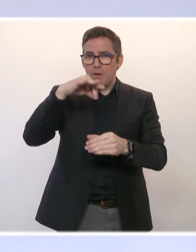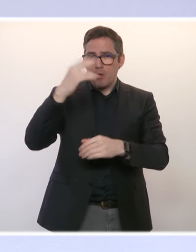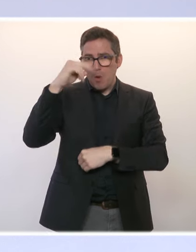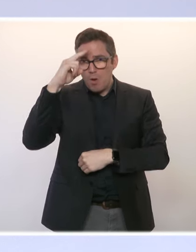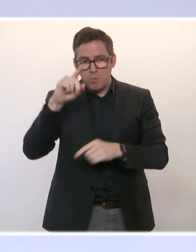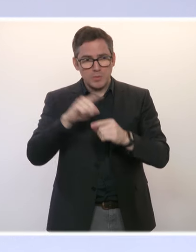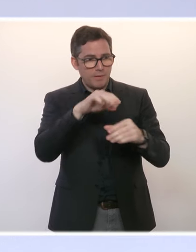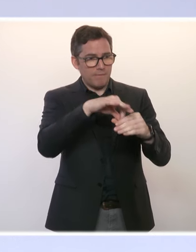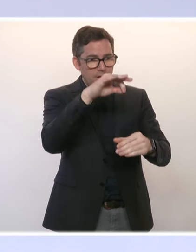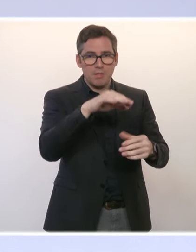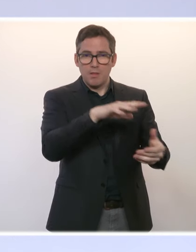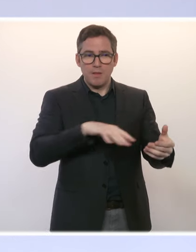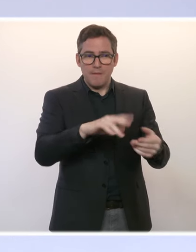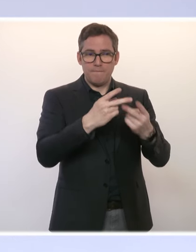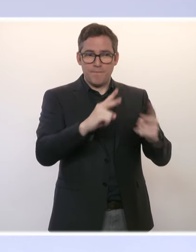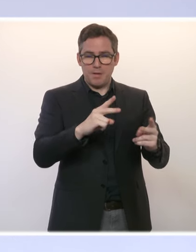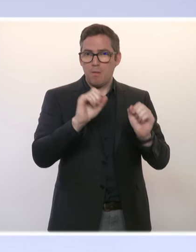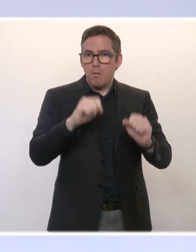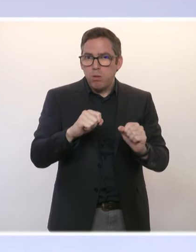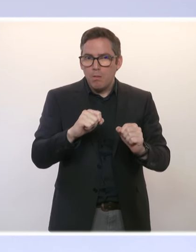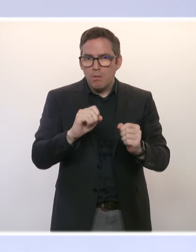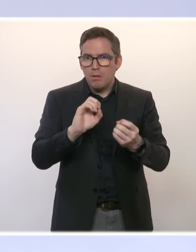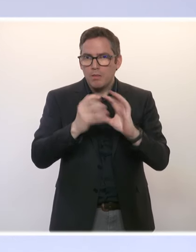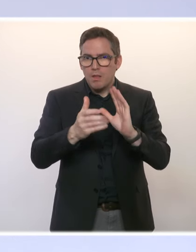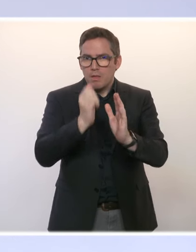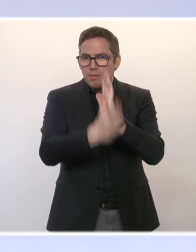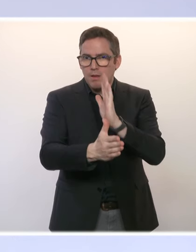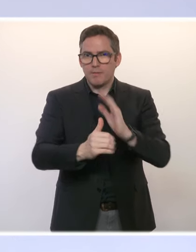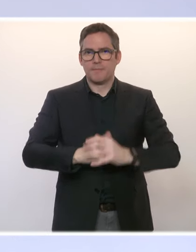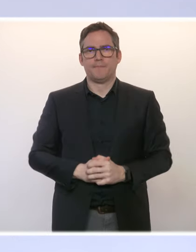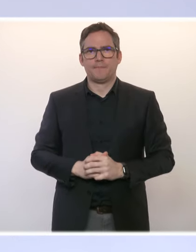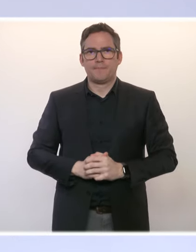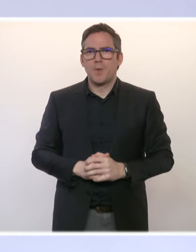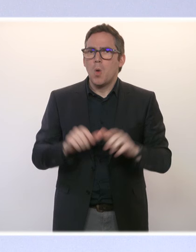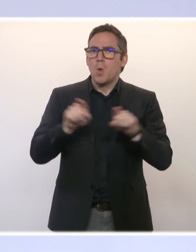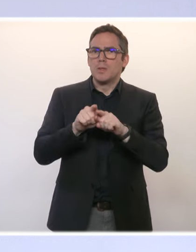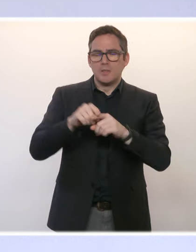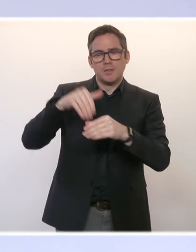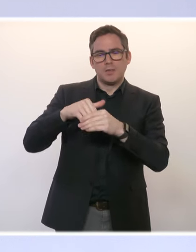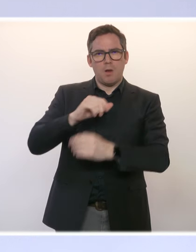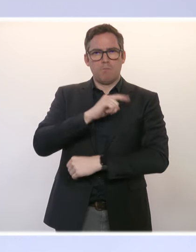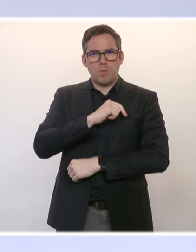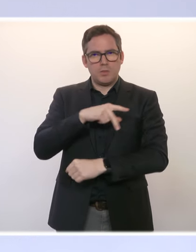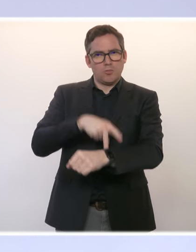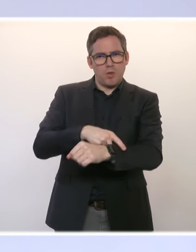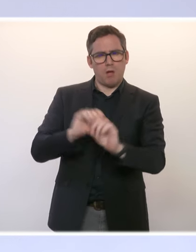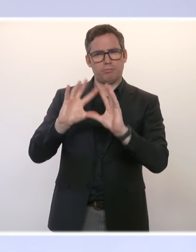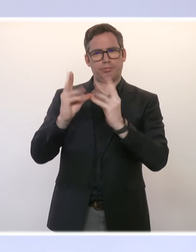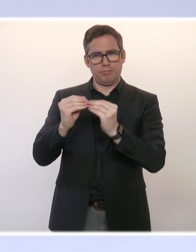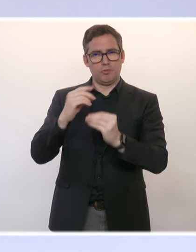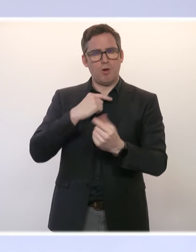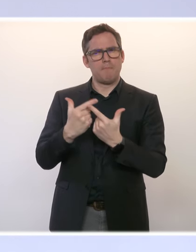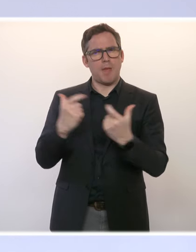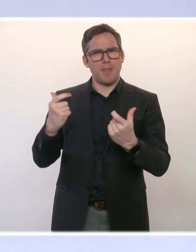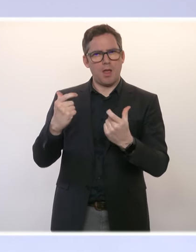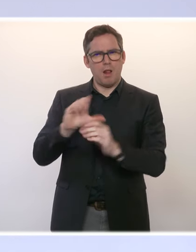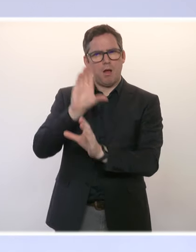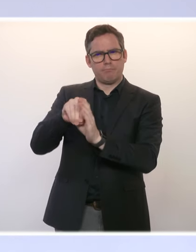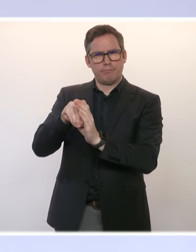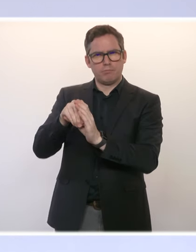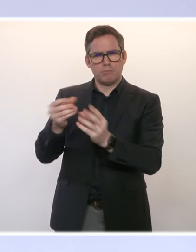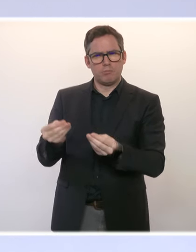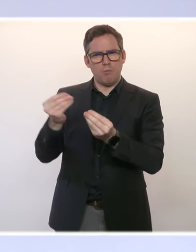municipales. Des investissements massifs dans l'équipement des forces de l'ordre et de sécurité intérieure ont également été présentés par le ministre